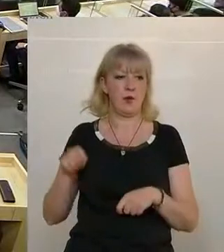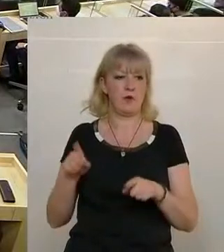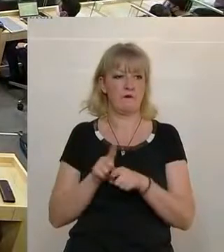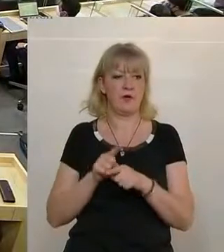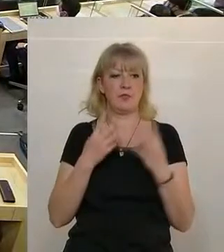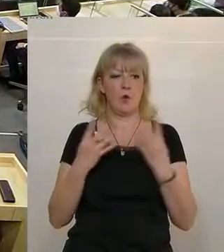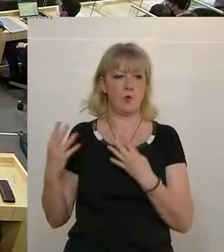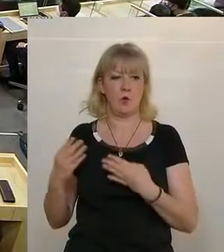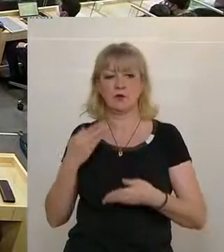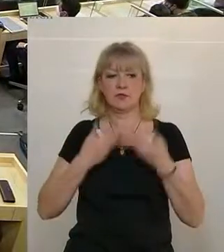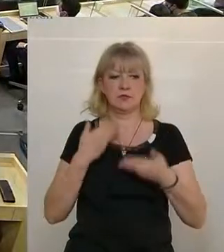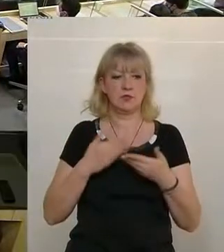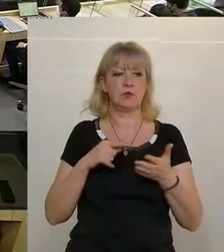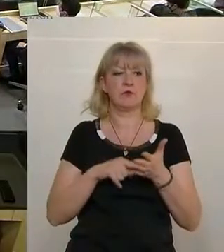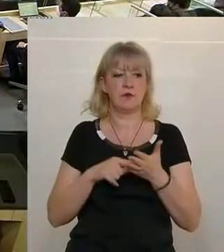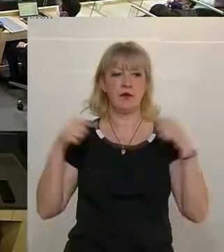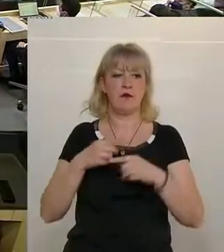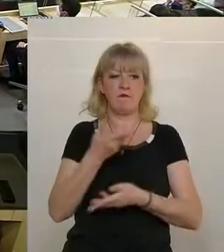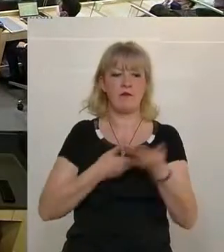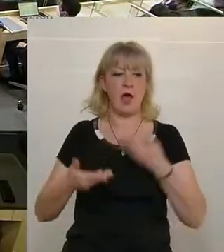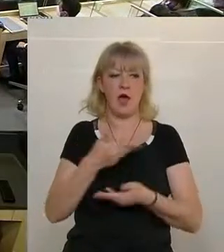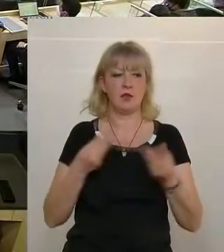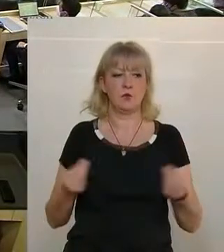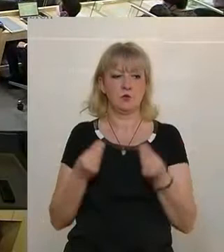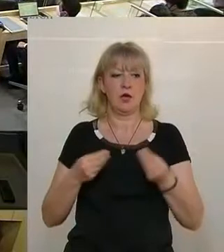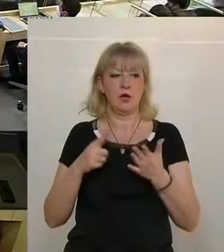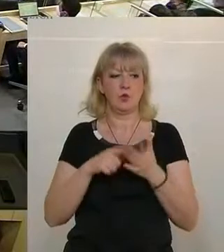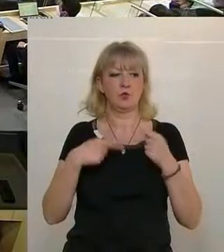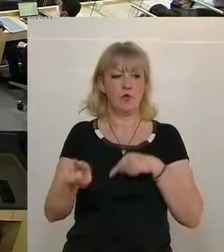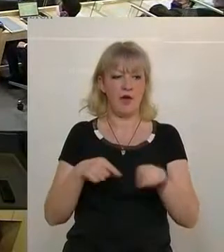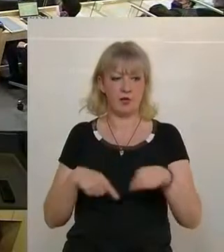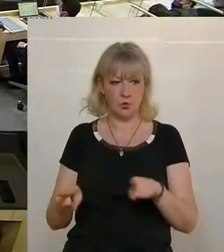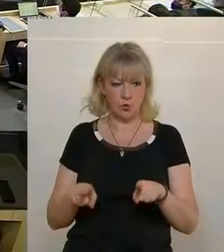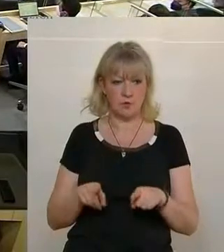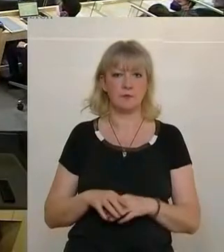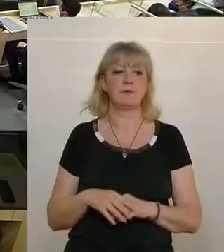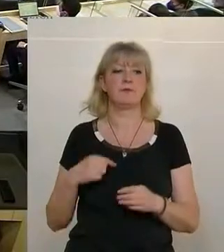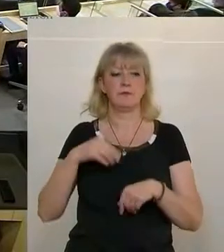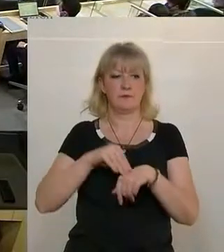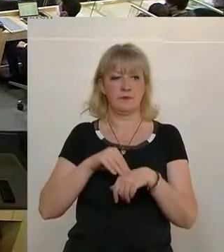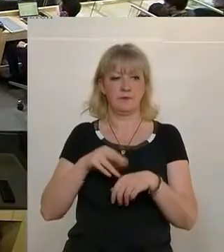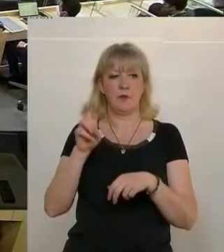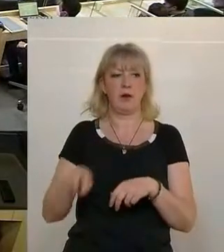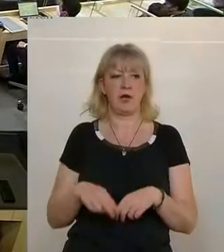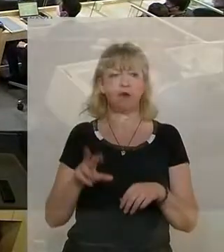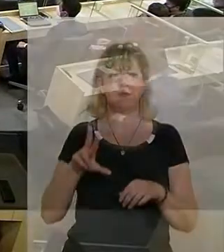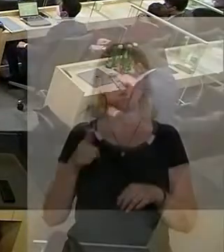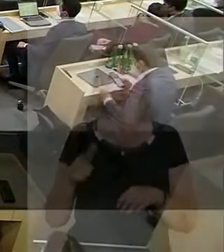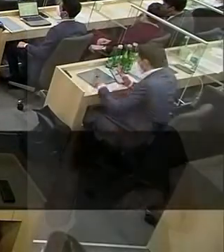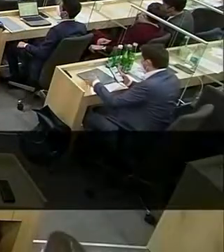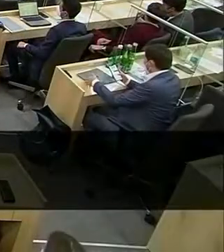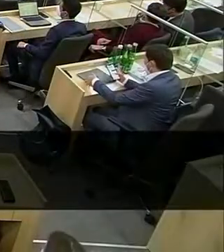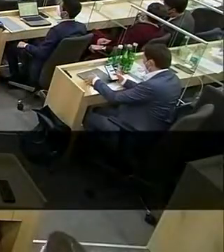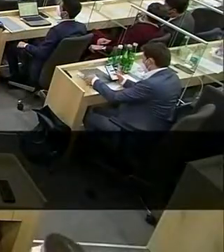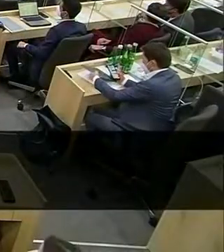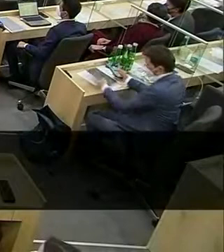Meine Damen und Herren, mit Einblicken in die Möglichkeiten der Auslegung der Immunität von Abgeordneten geht Tag 2 im Nationalrat zu